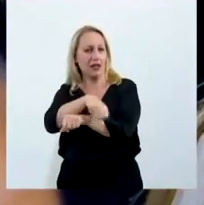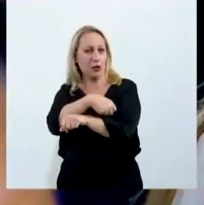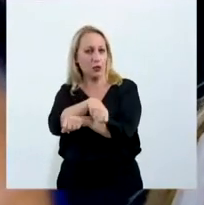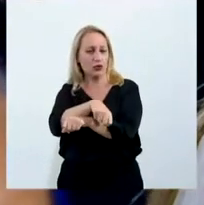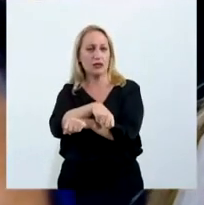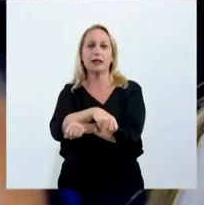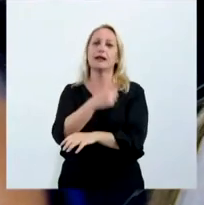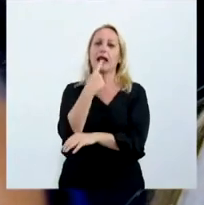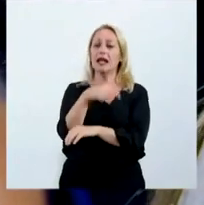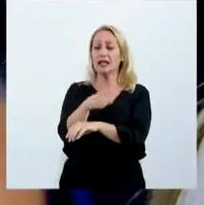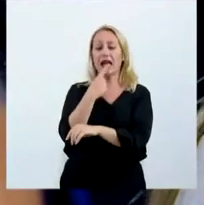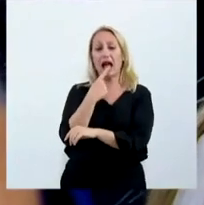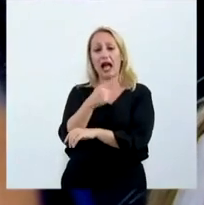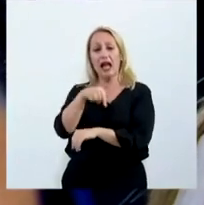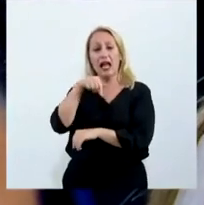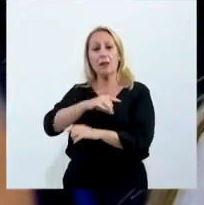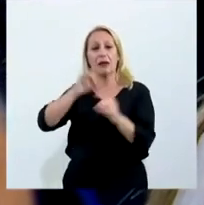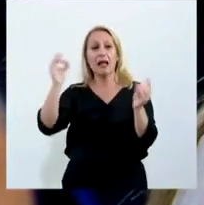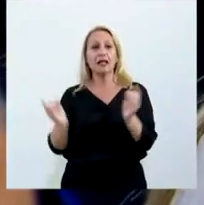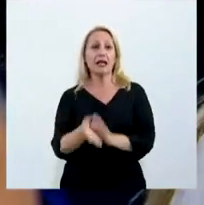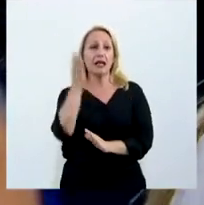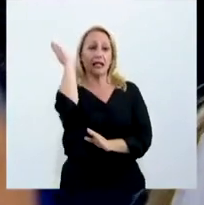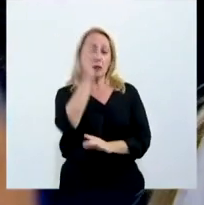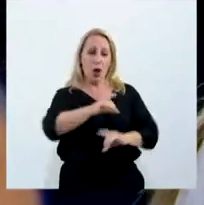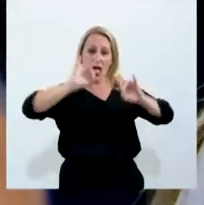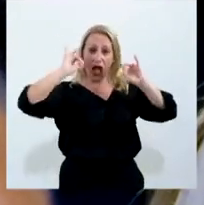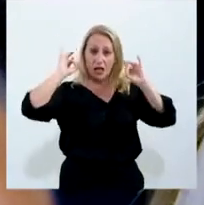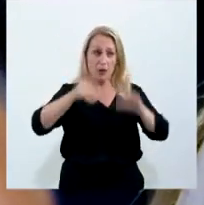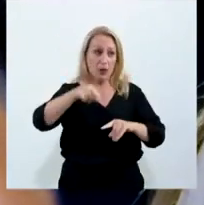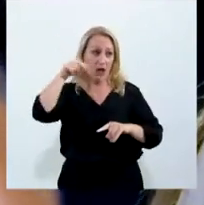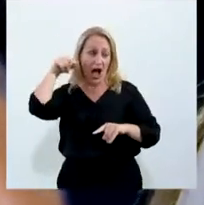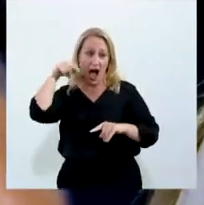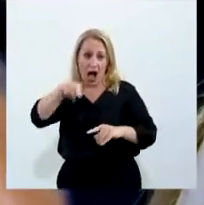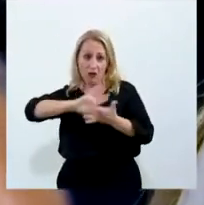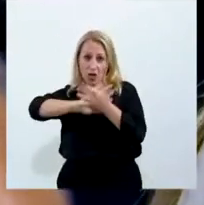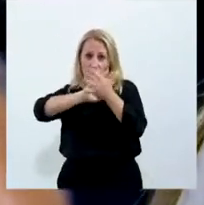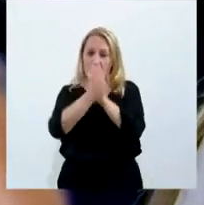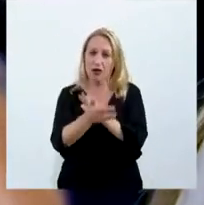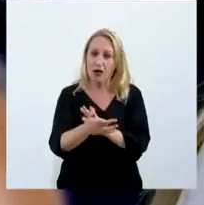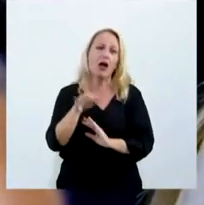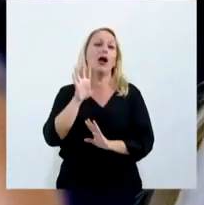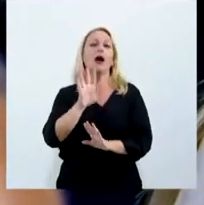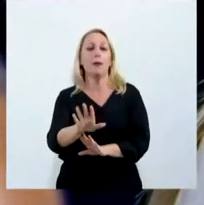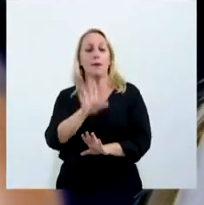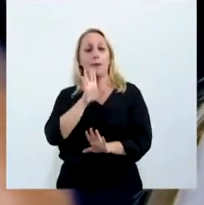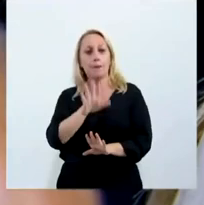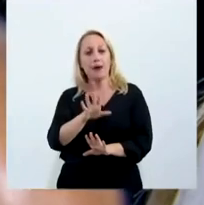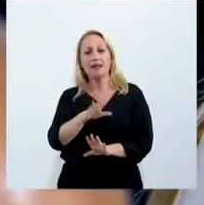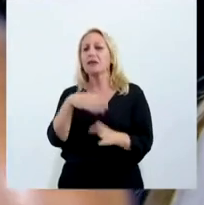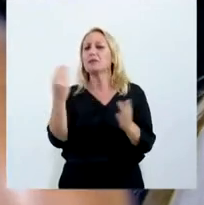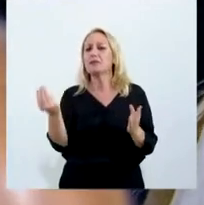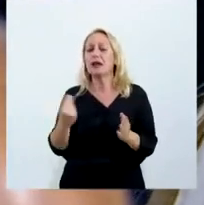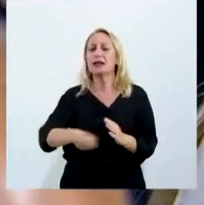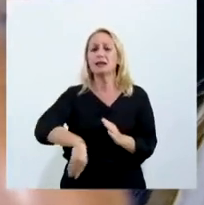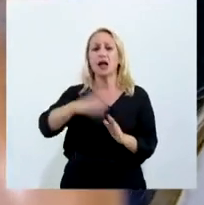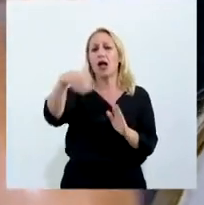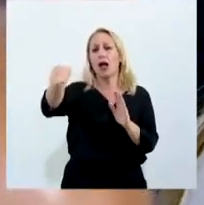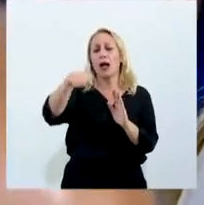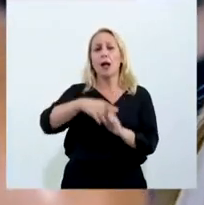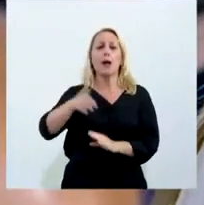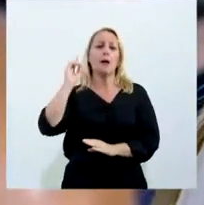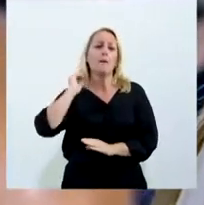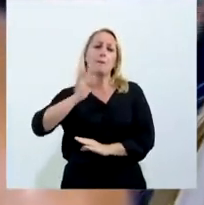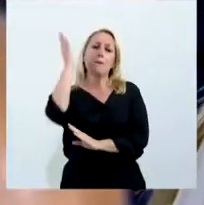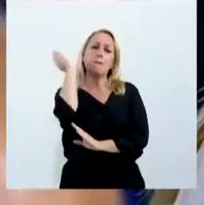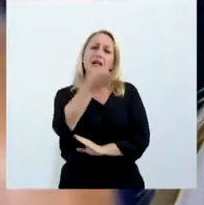θα πολεμήσετε την ατιμωρησία. Σε ποια κατεύθυνση θα κινηθούν οι παρεμβάσεις σας στον ποινικό κώδικα? Για να γίνω